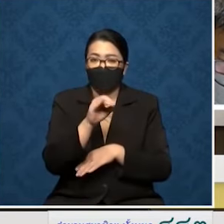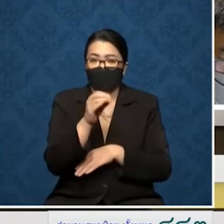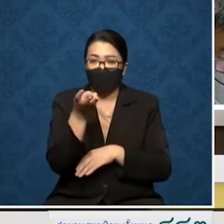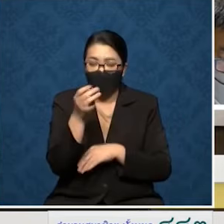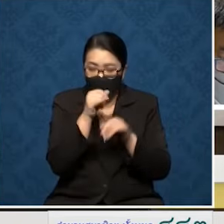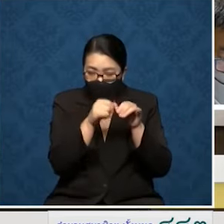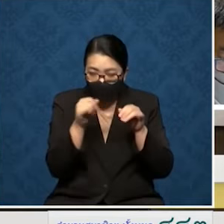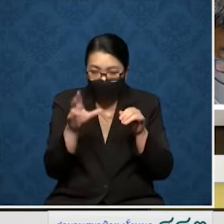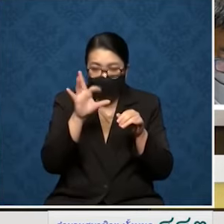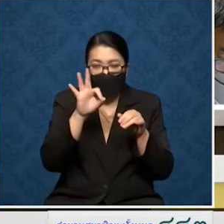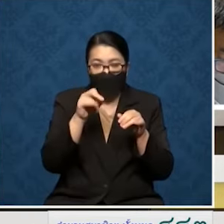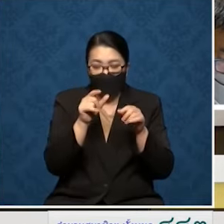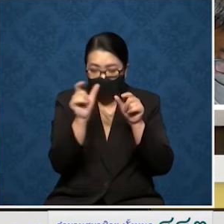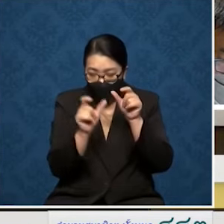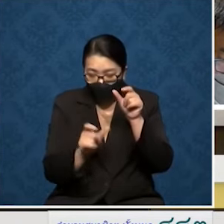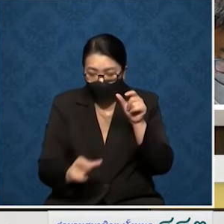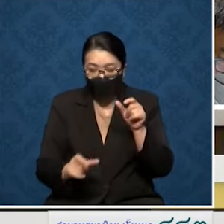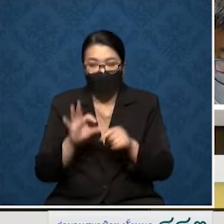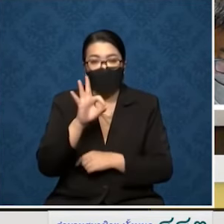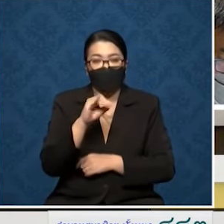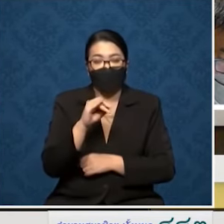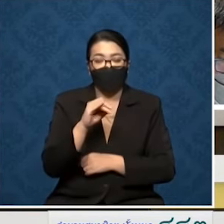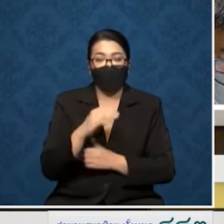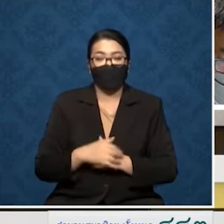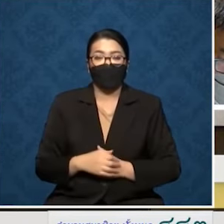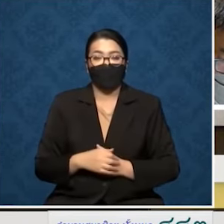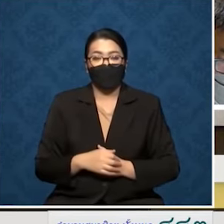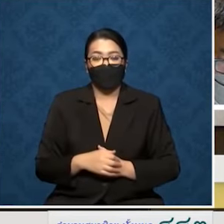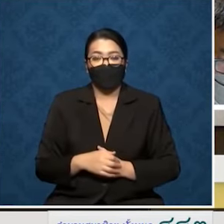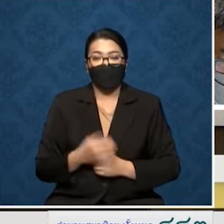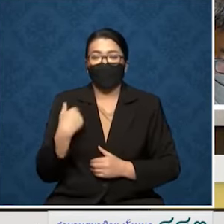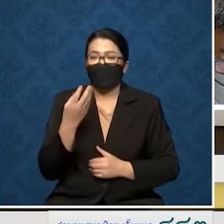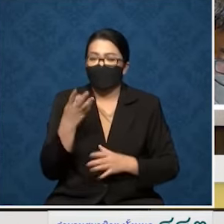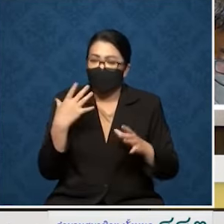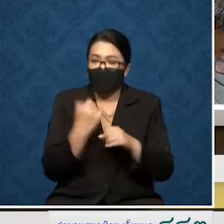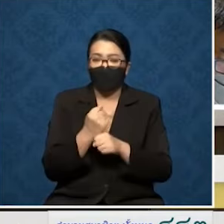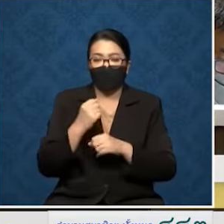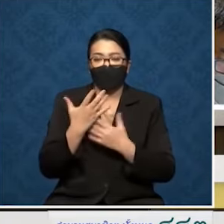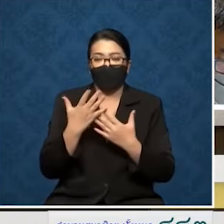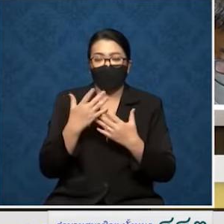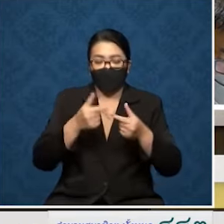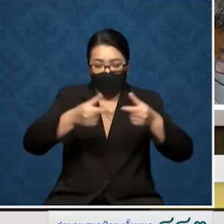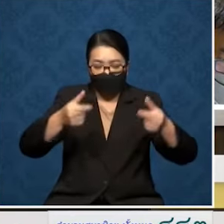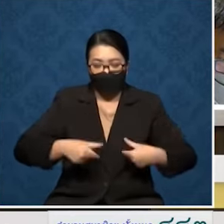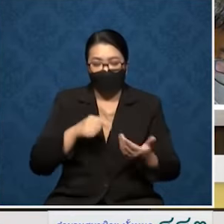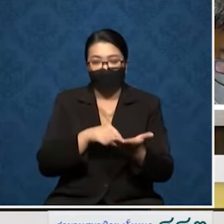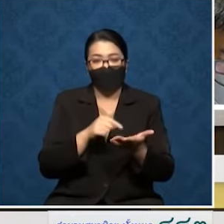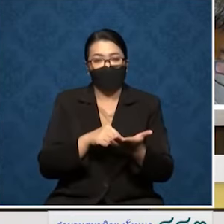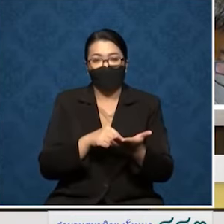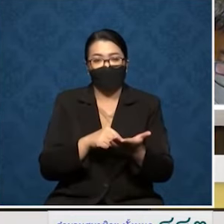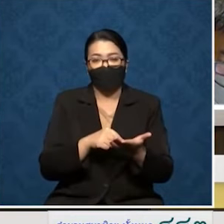และอย่างเป็นรูปธรรมแค่109จุดเท่านั้นนะครับท่านประธานครับแ